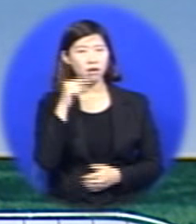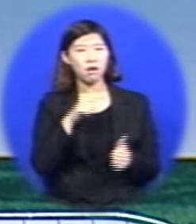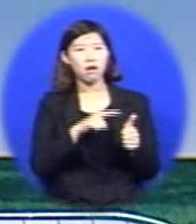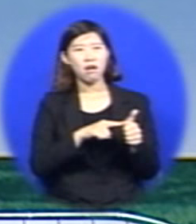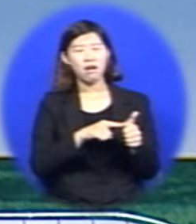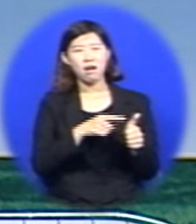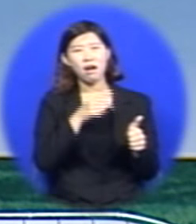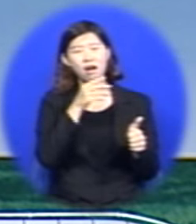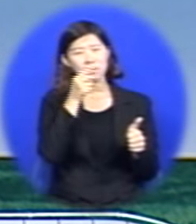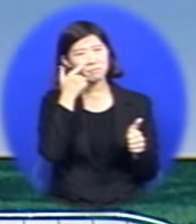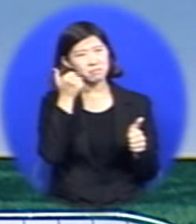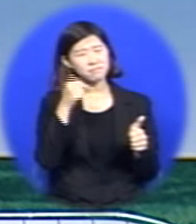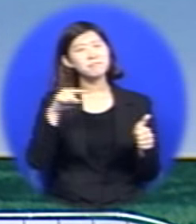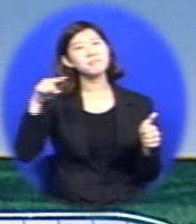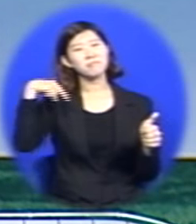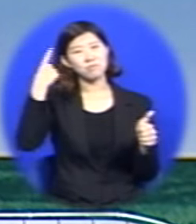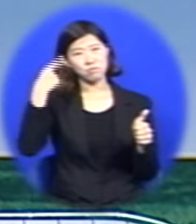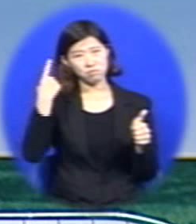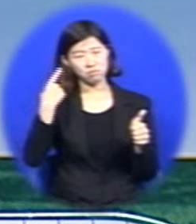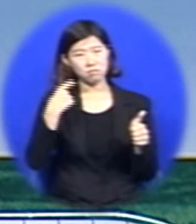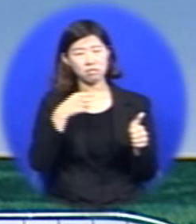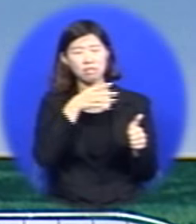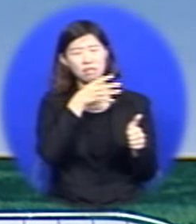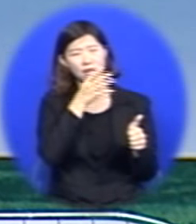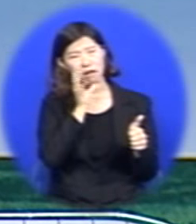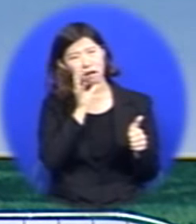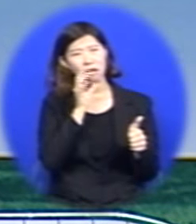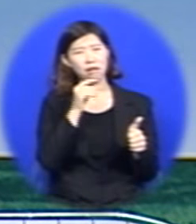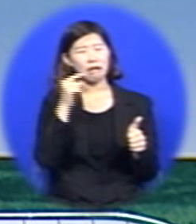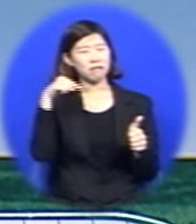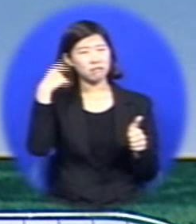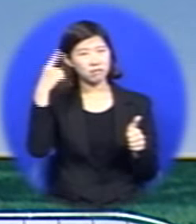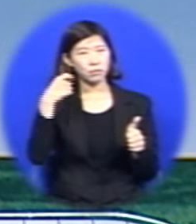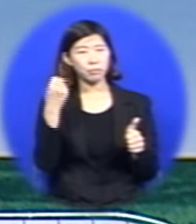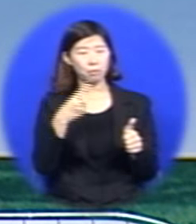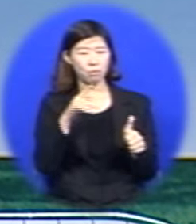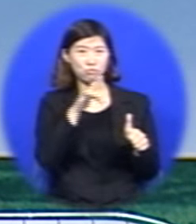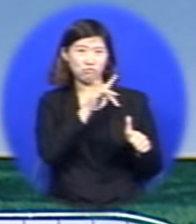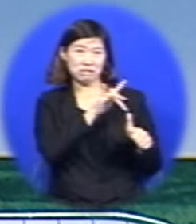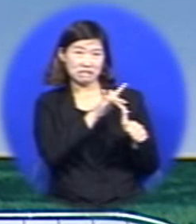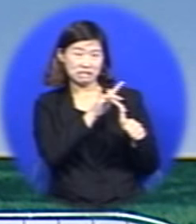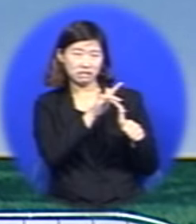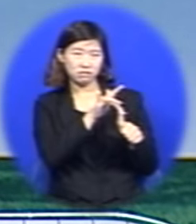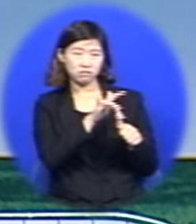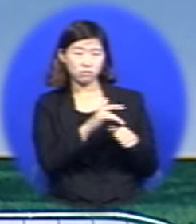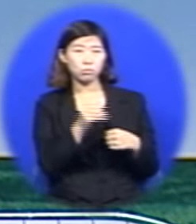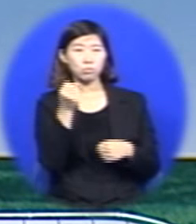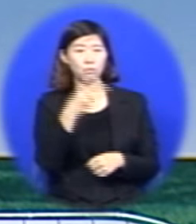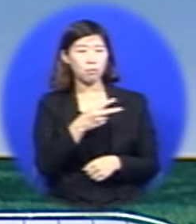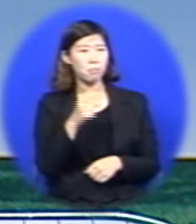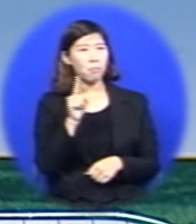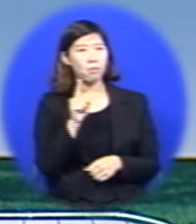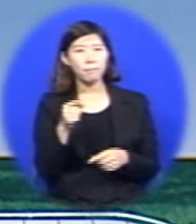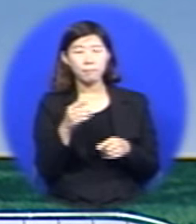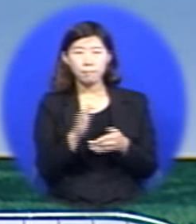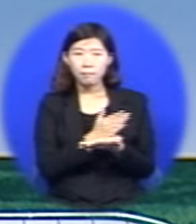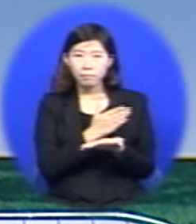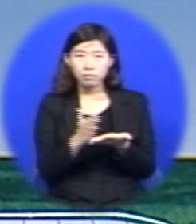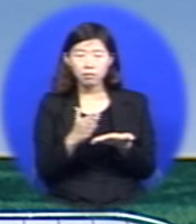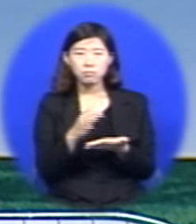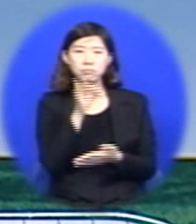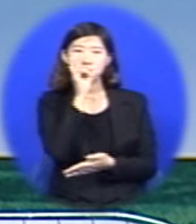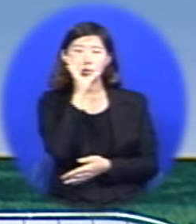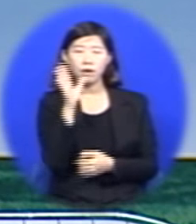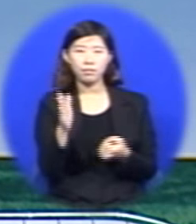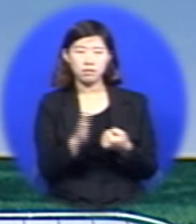많이 들어서 노망이고 그리고 귀신이 들렸고 그래서 판단력이 없기 때문에 이 재산권에